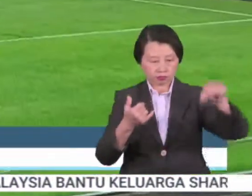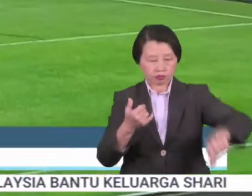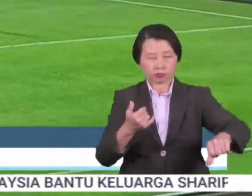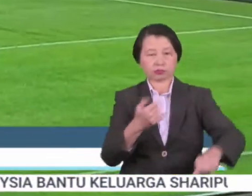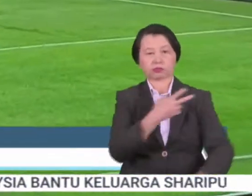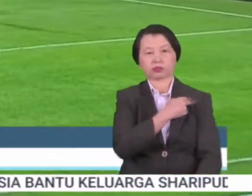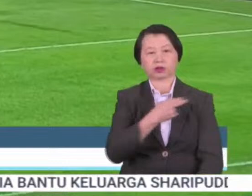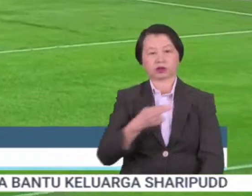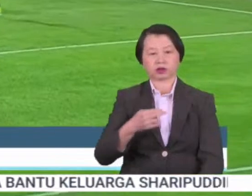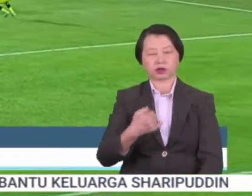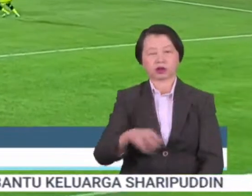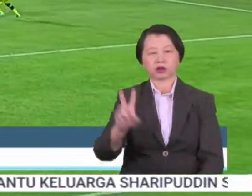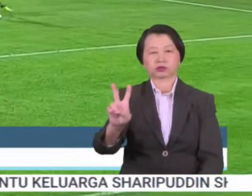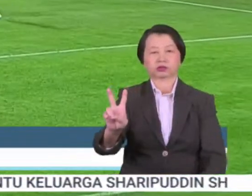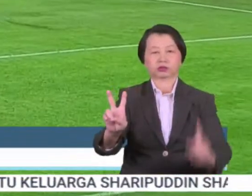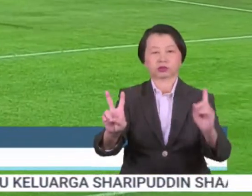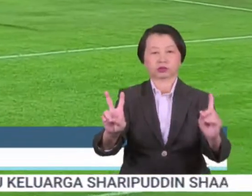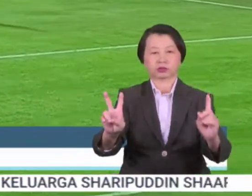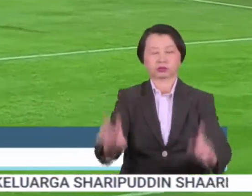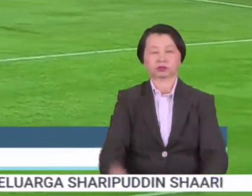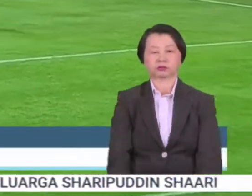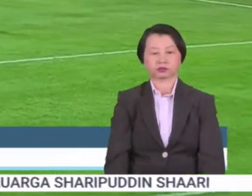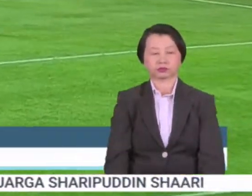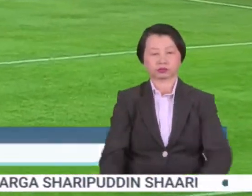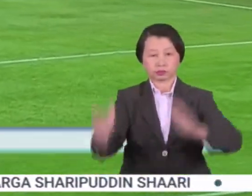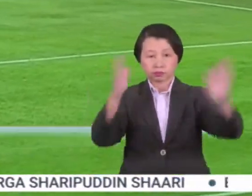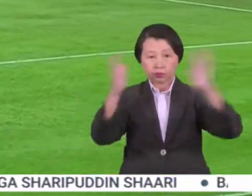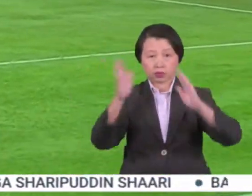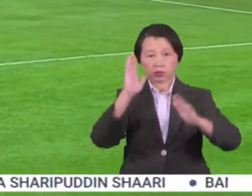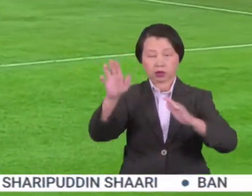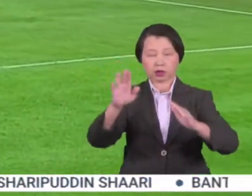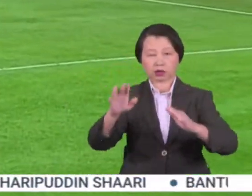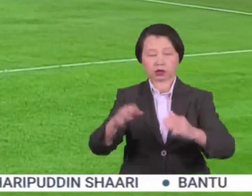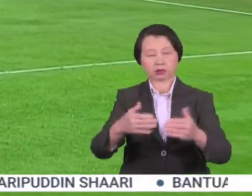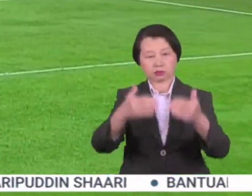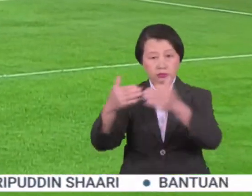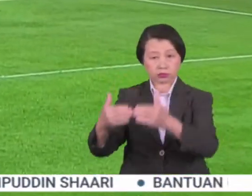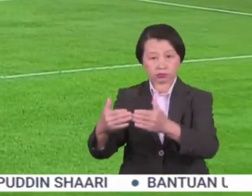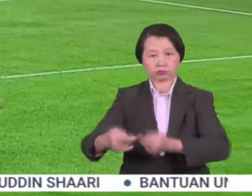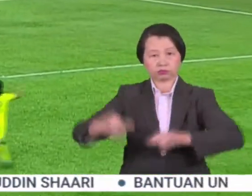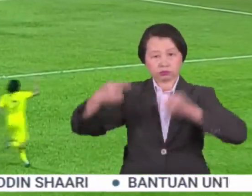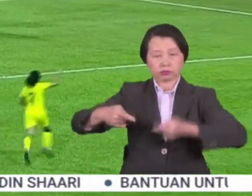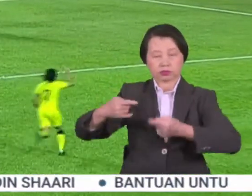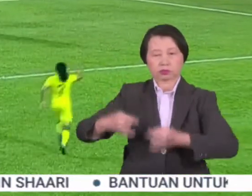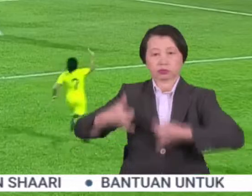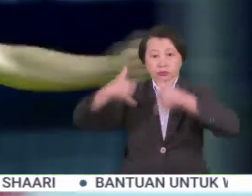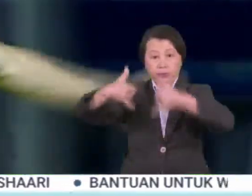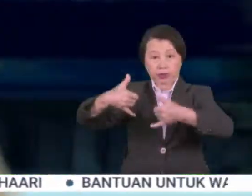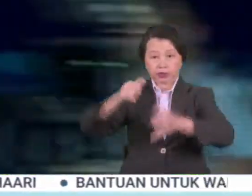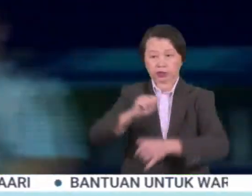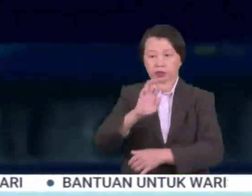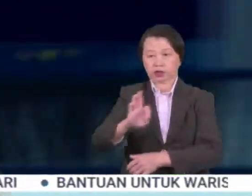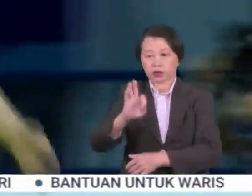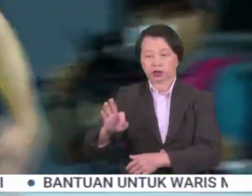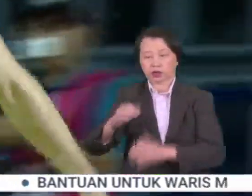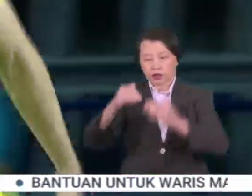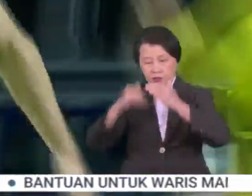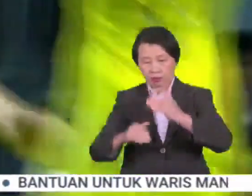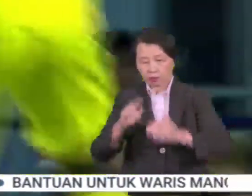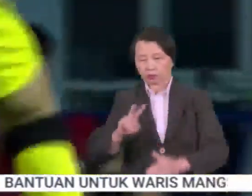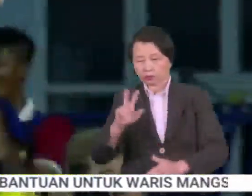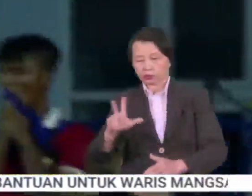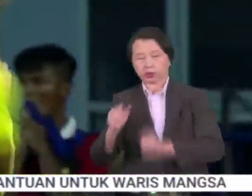Indonesia 21 Malaysia akan meneruskan saingan piala AFF bawah 23